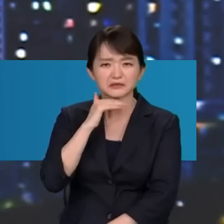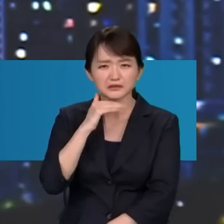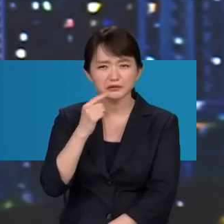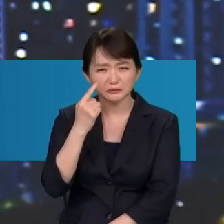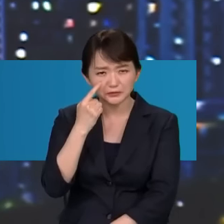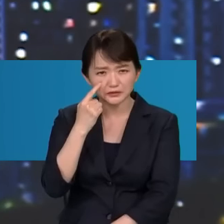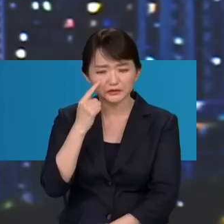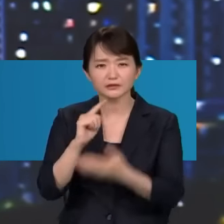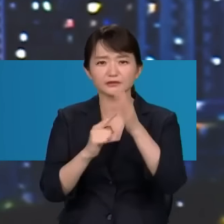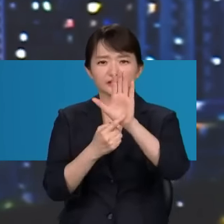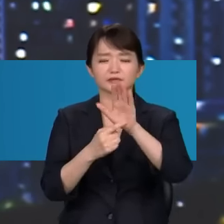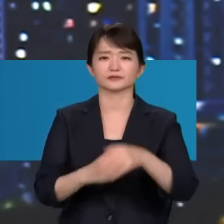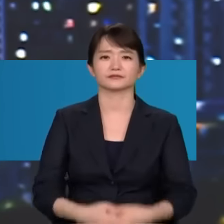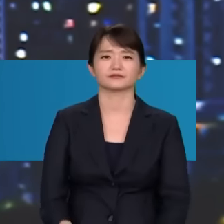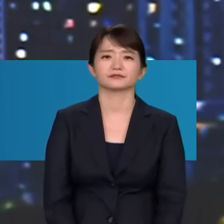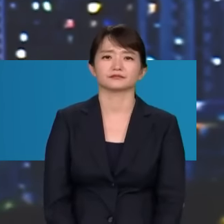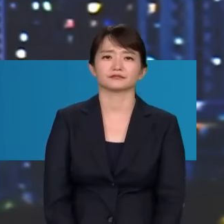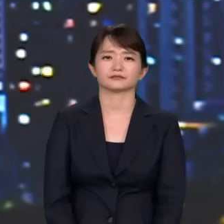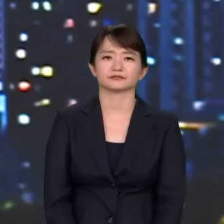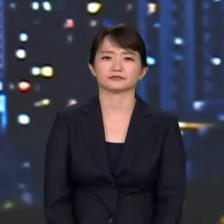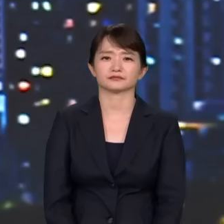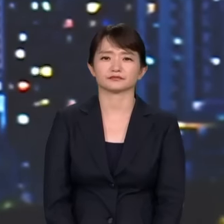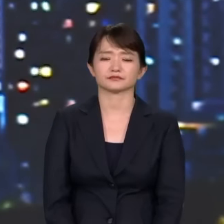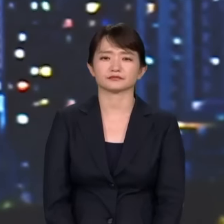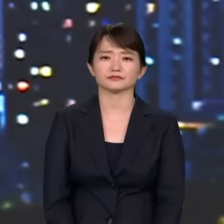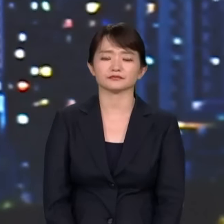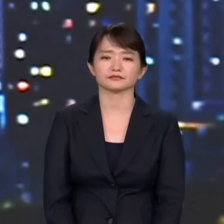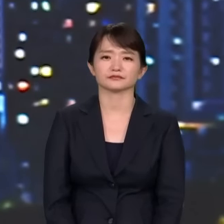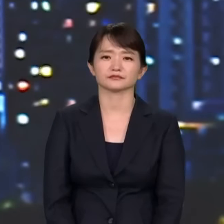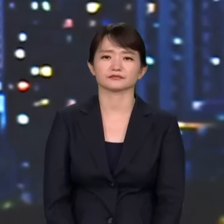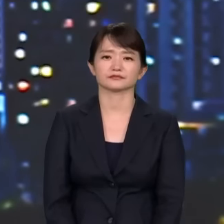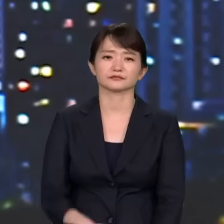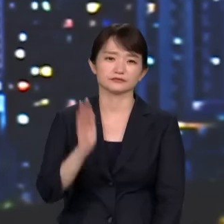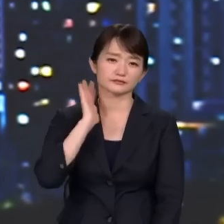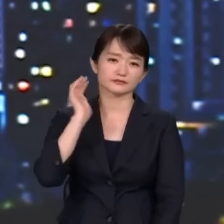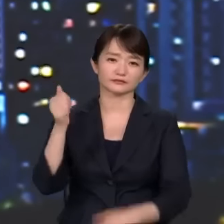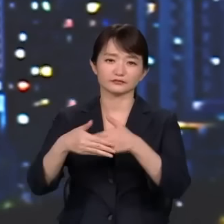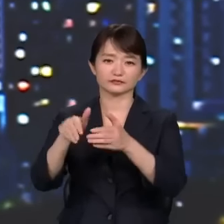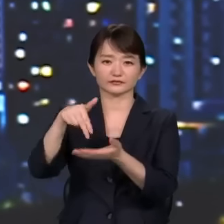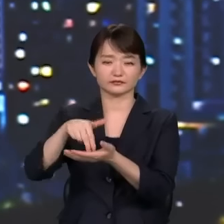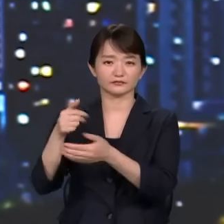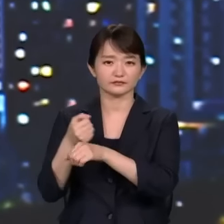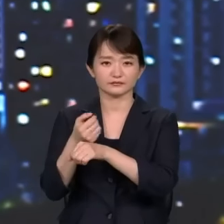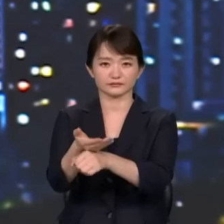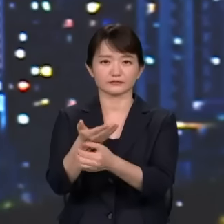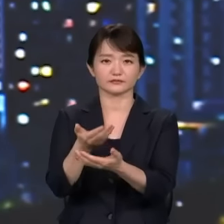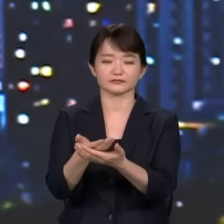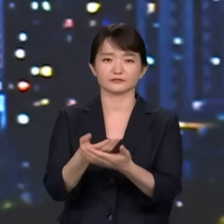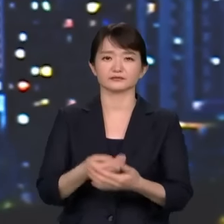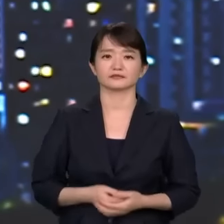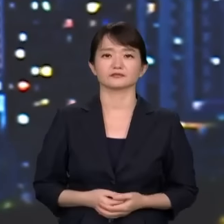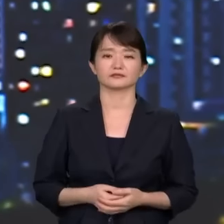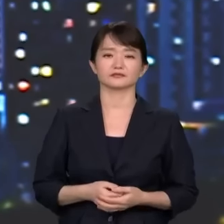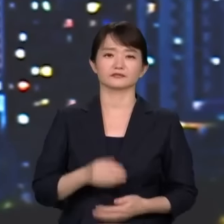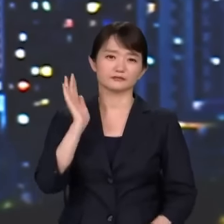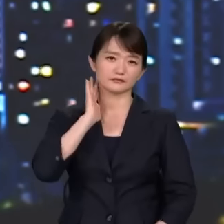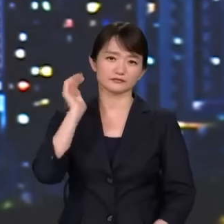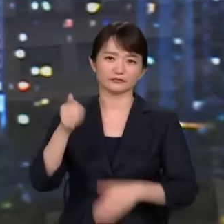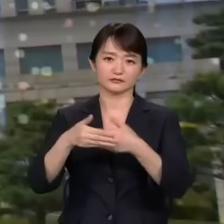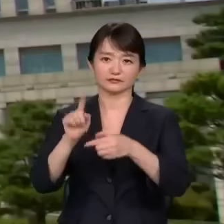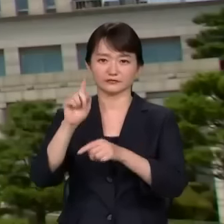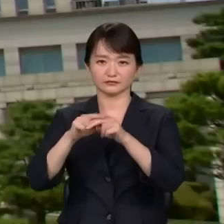밝혔습니다. 대통령실 취재기자가 전화로 연결돼 있습니다. 김태형 기자, 대통령실 입장 전해주시죠. 네, 대통령실 고위